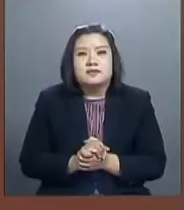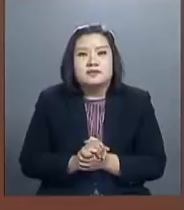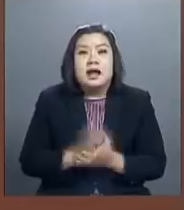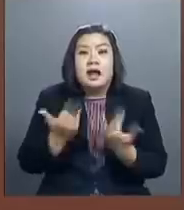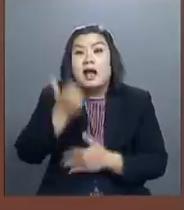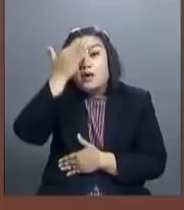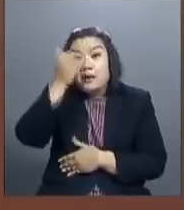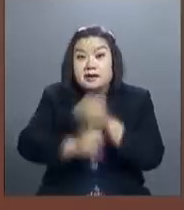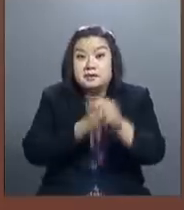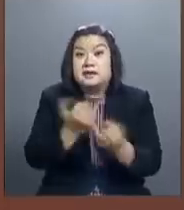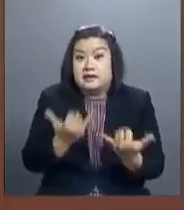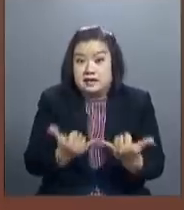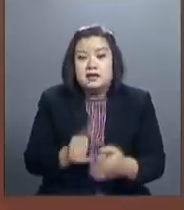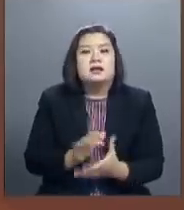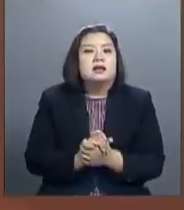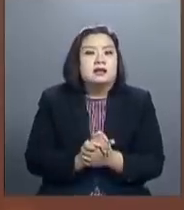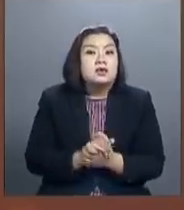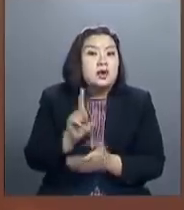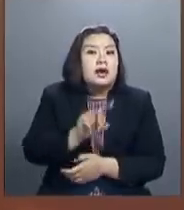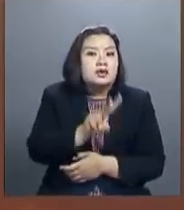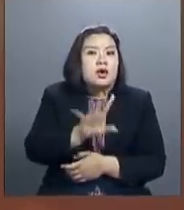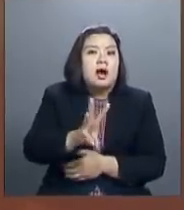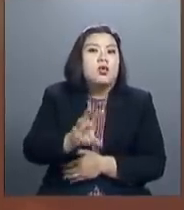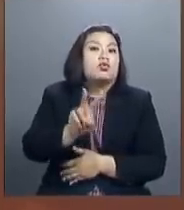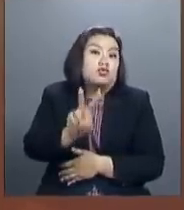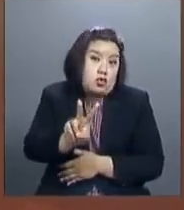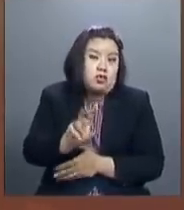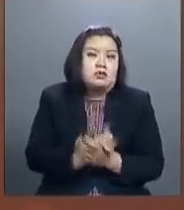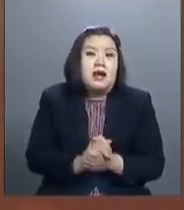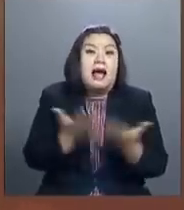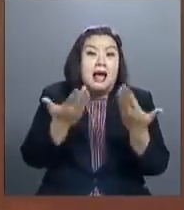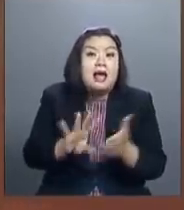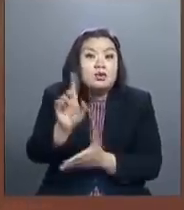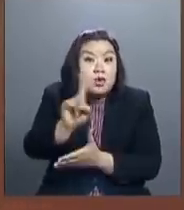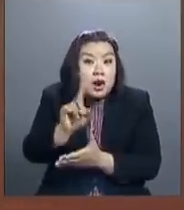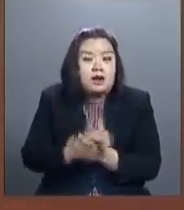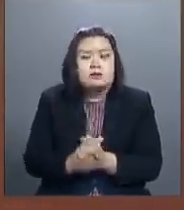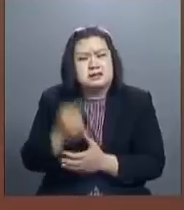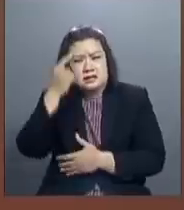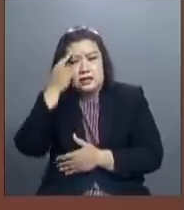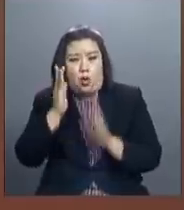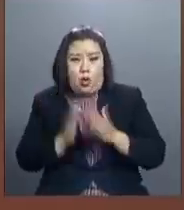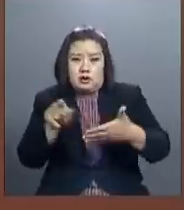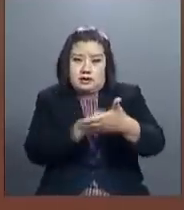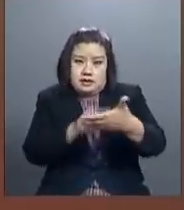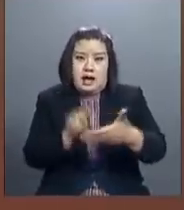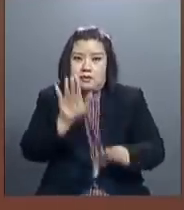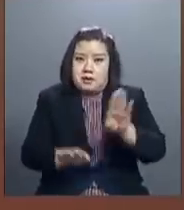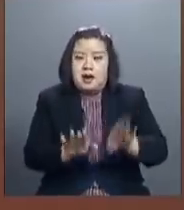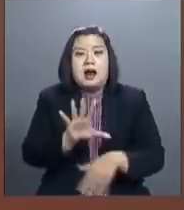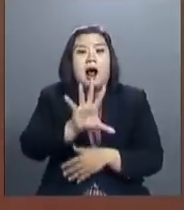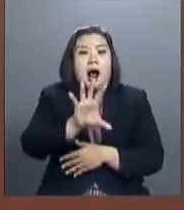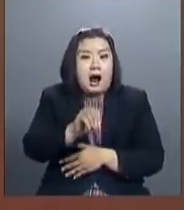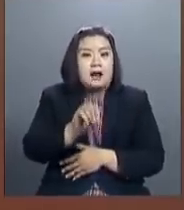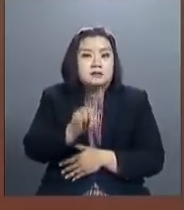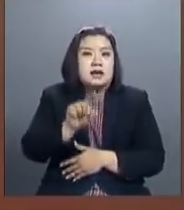เลขปีนี้นะคะปี2562สรุปประมวลไว้ว่าคร่าวๆจะมีผู้มาใช้สิทธิ์ประมาณ51